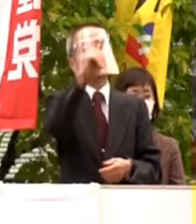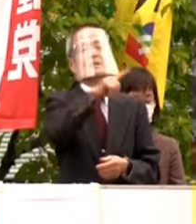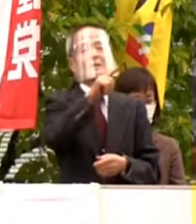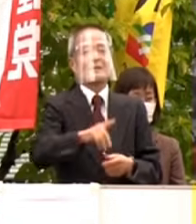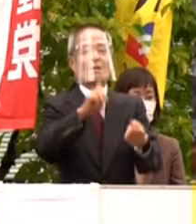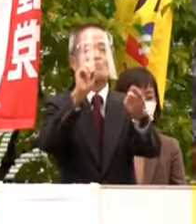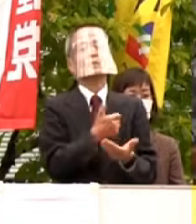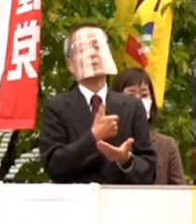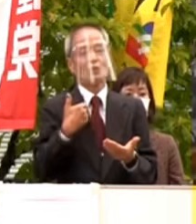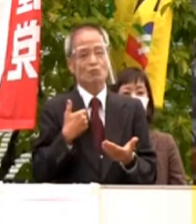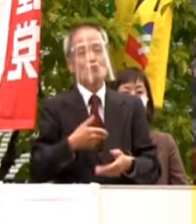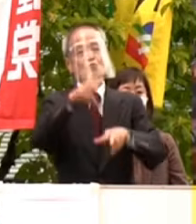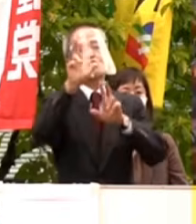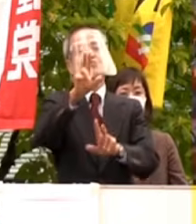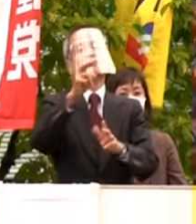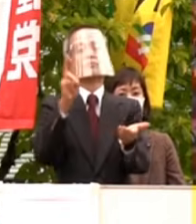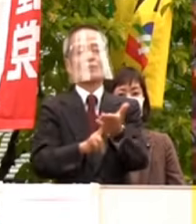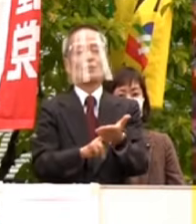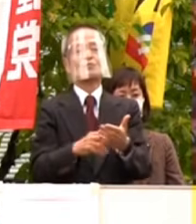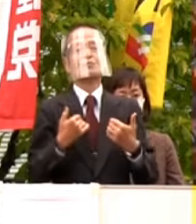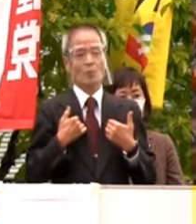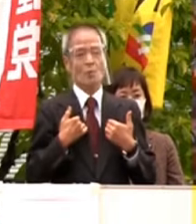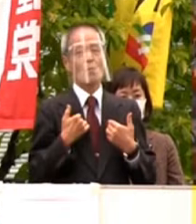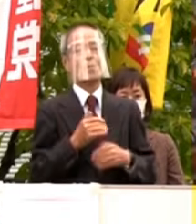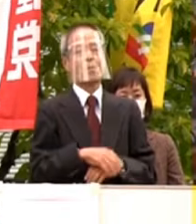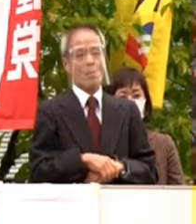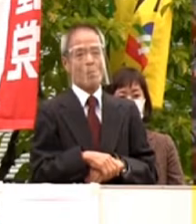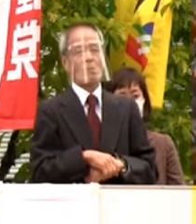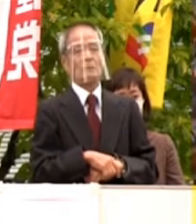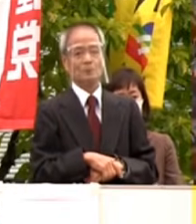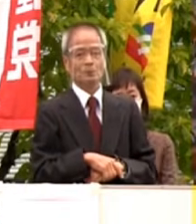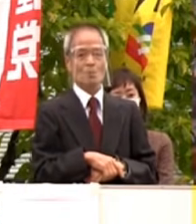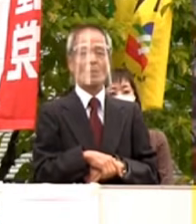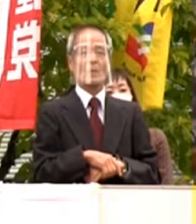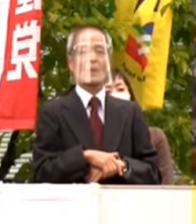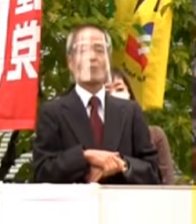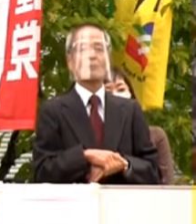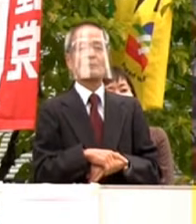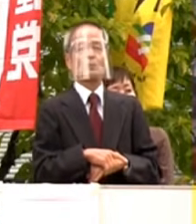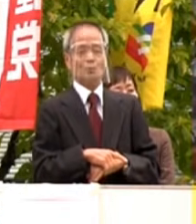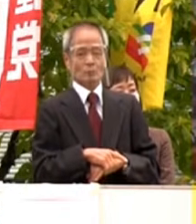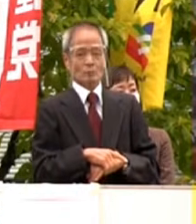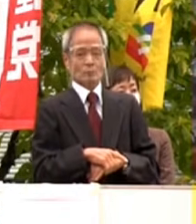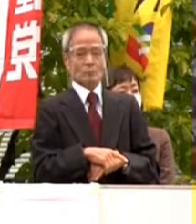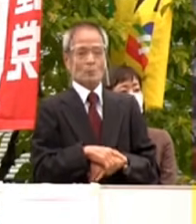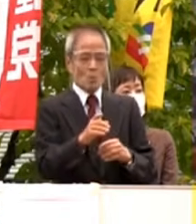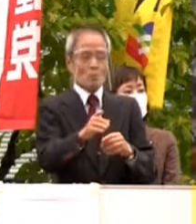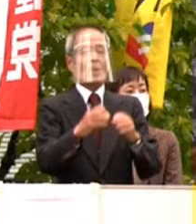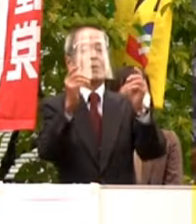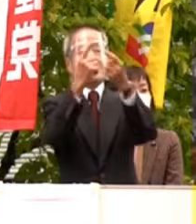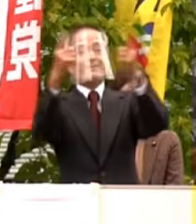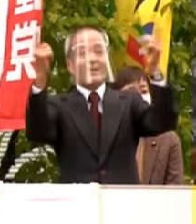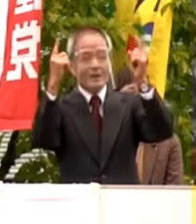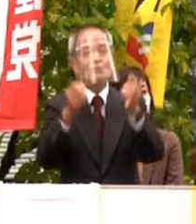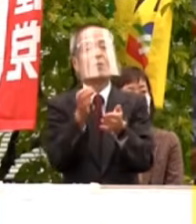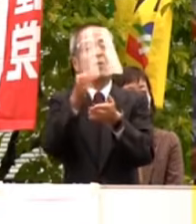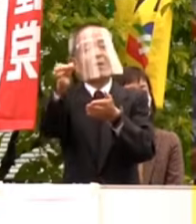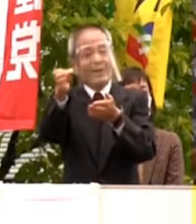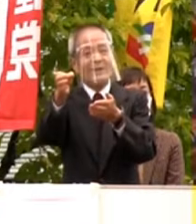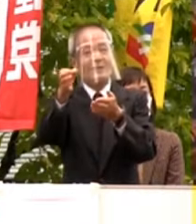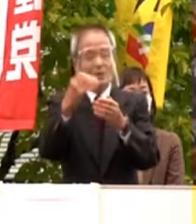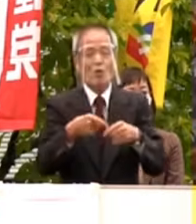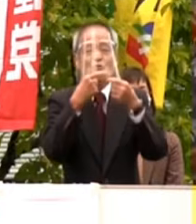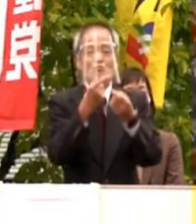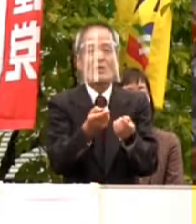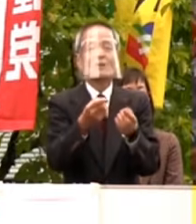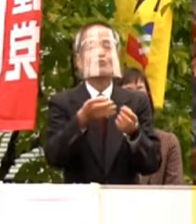ゃありませんか。高すぎる大学の学費半分にしましょう。給付奨学金充実させ、入学